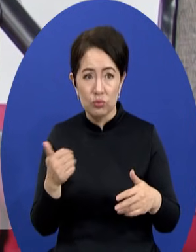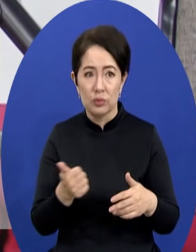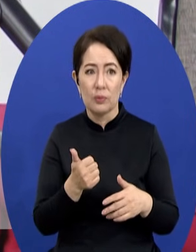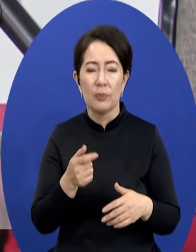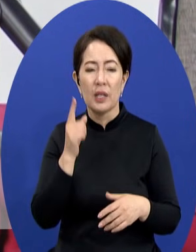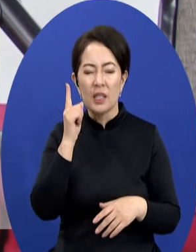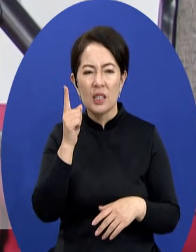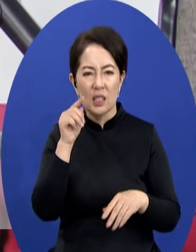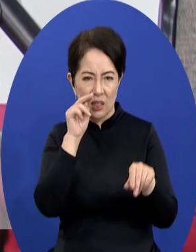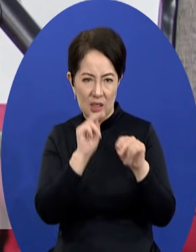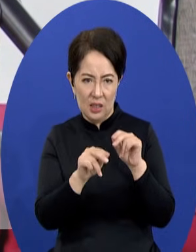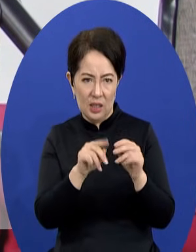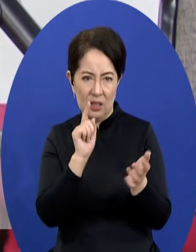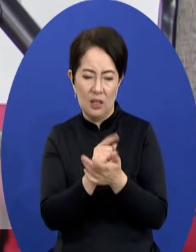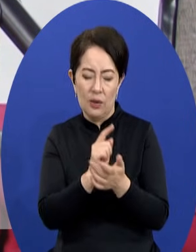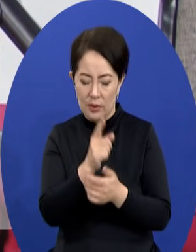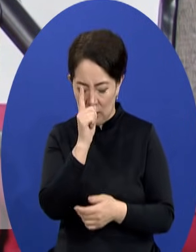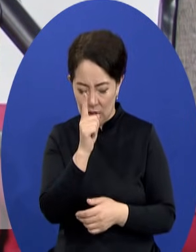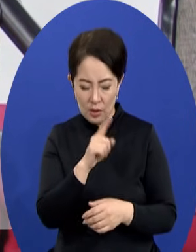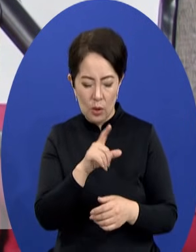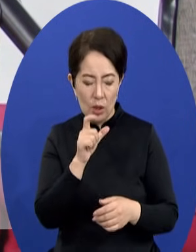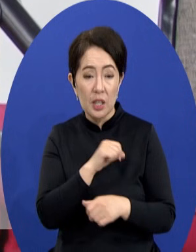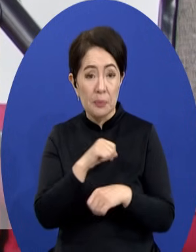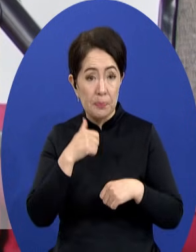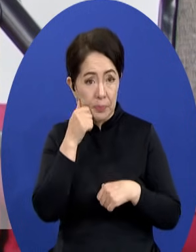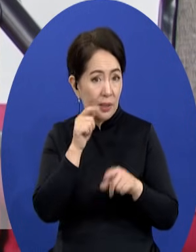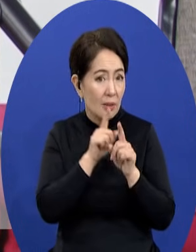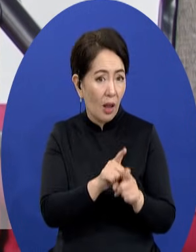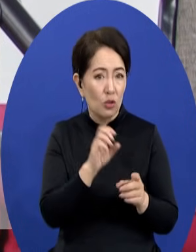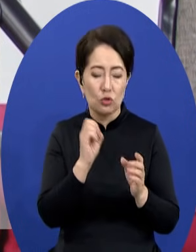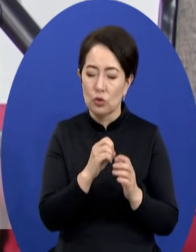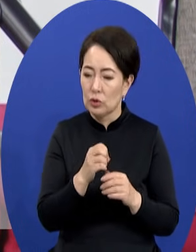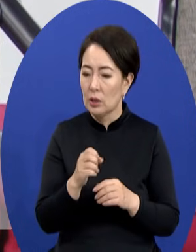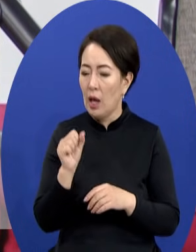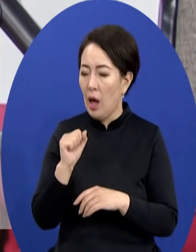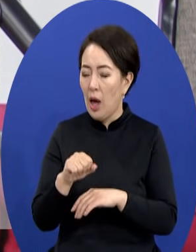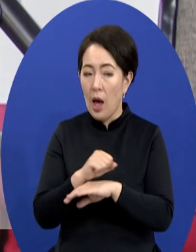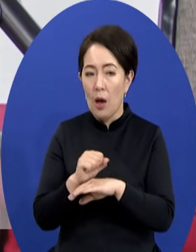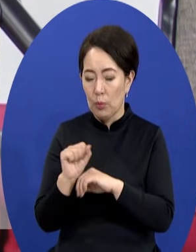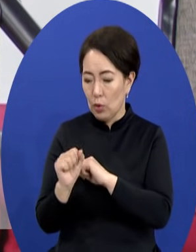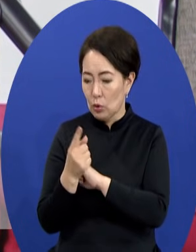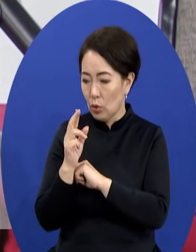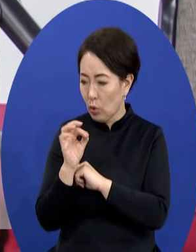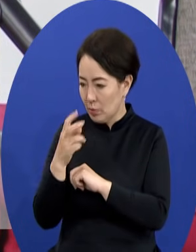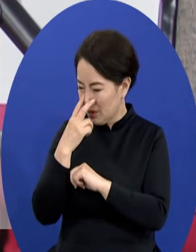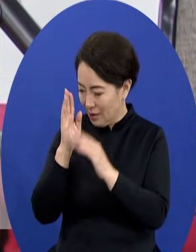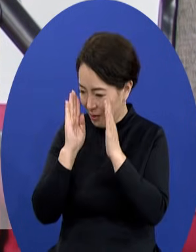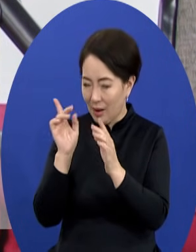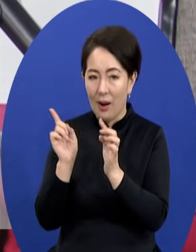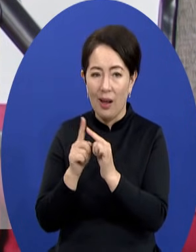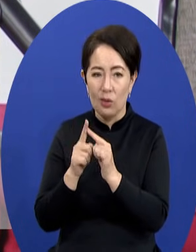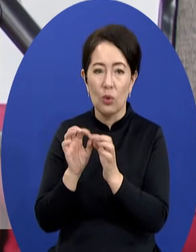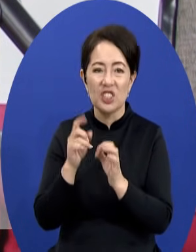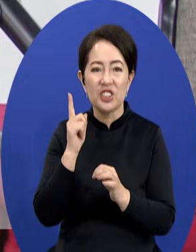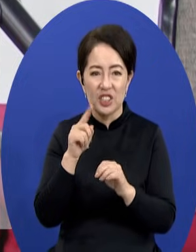л шаардлага тавина. Ганцхан шаардлагыг одоо иргэд биелүүлэх ёстой. Энэ шаардлаган дээр бол харин аймгийн онцгой комисс хатуу анхаарал хандуулж ажиллах болно